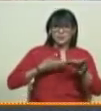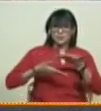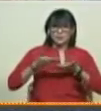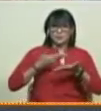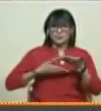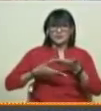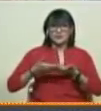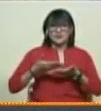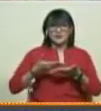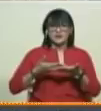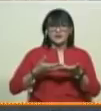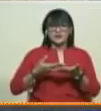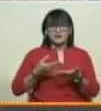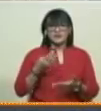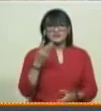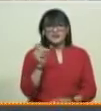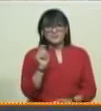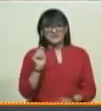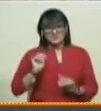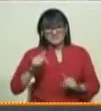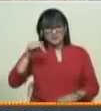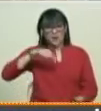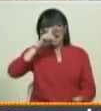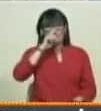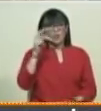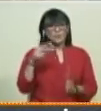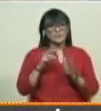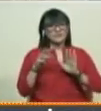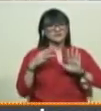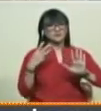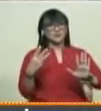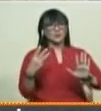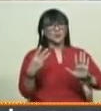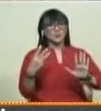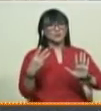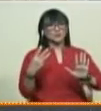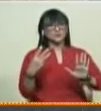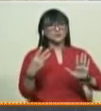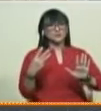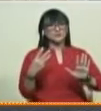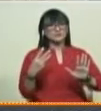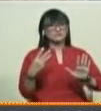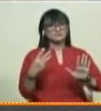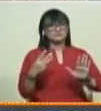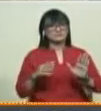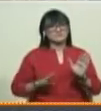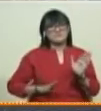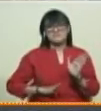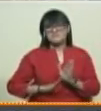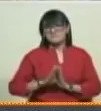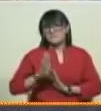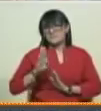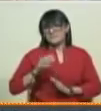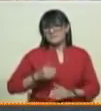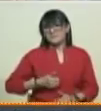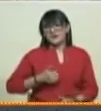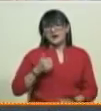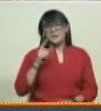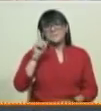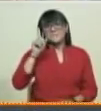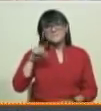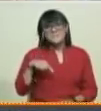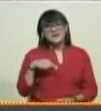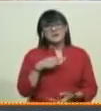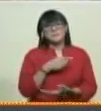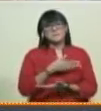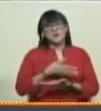primeros tres meses de 2018 ha podido superar medio mil millones de